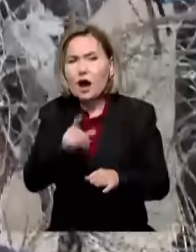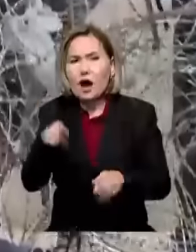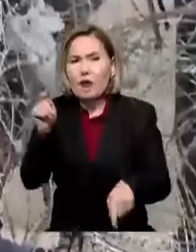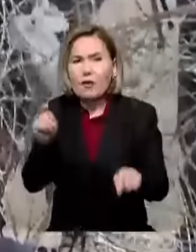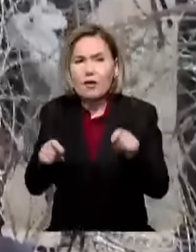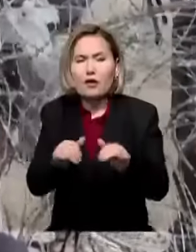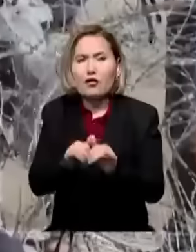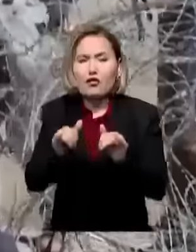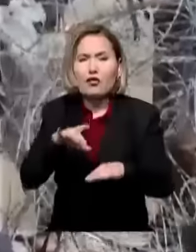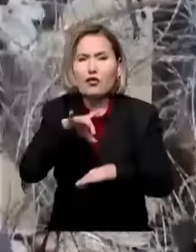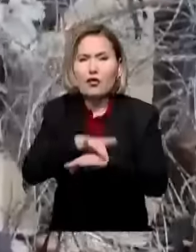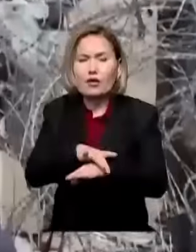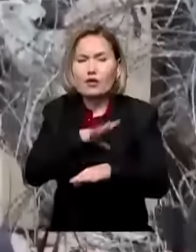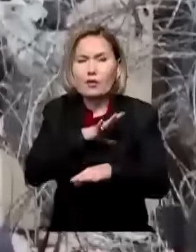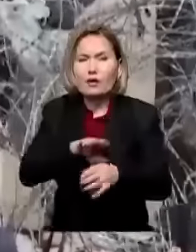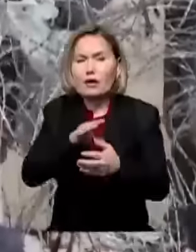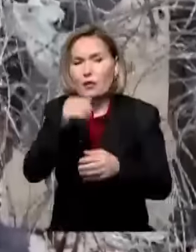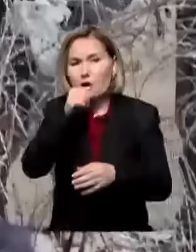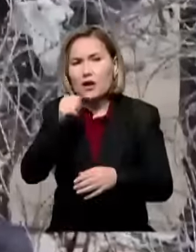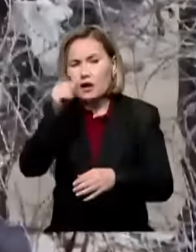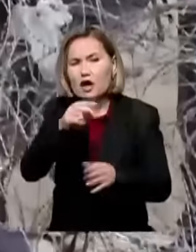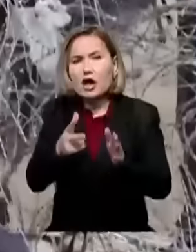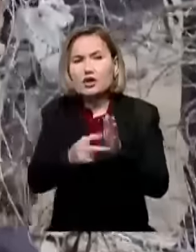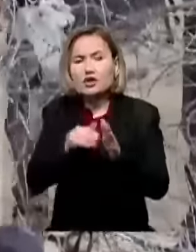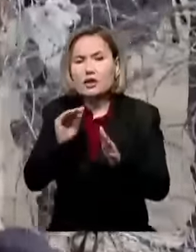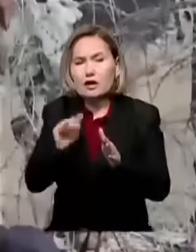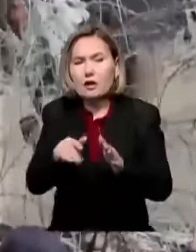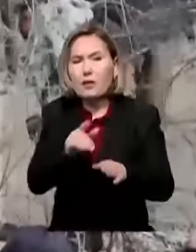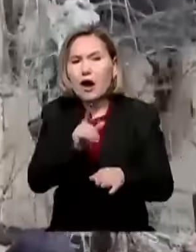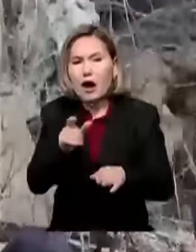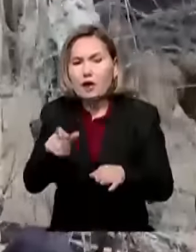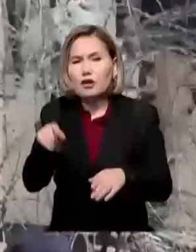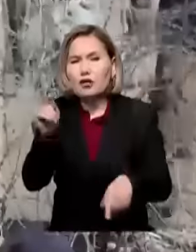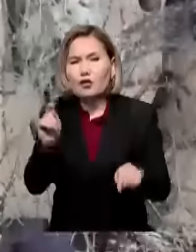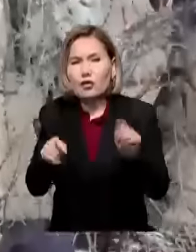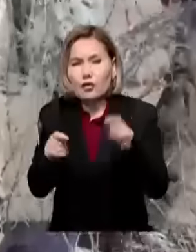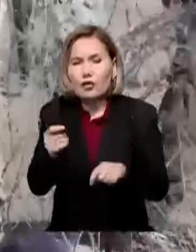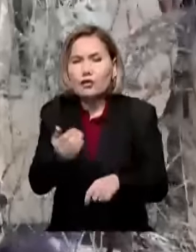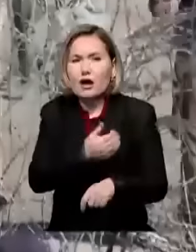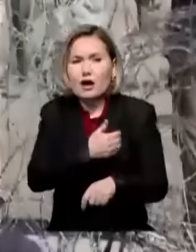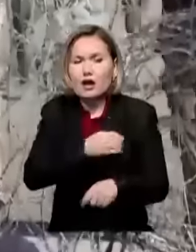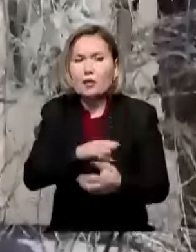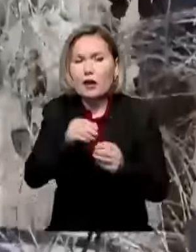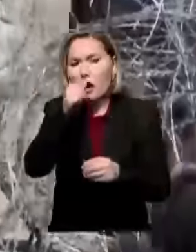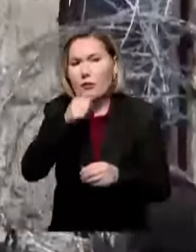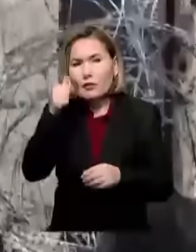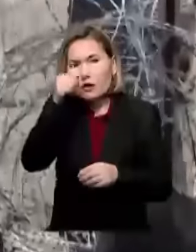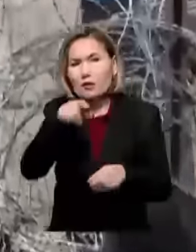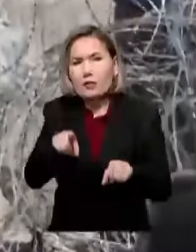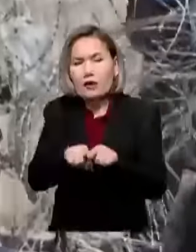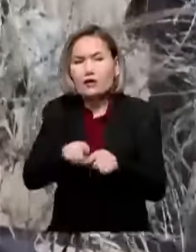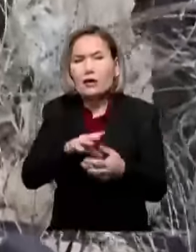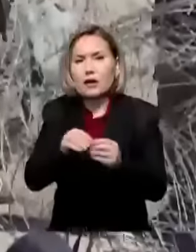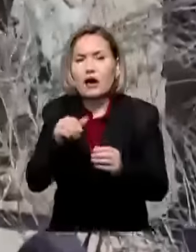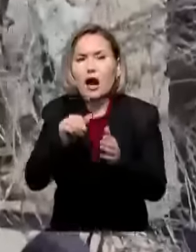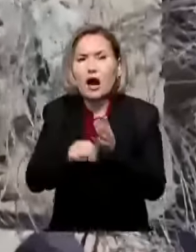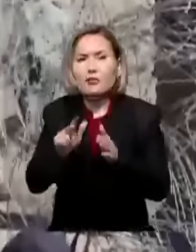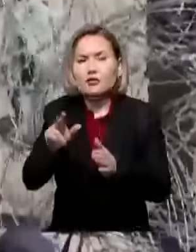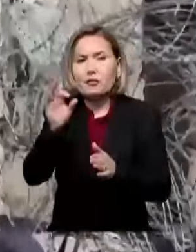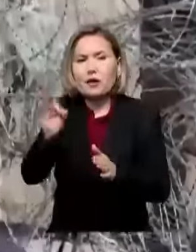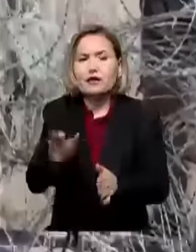өту дерегін анықтаған. Ал былтыр 800 мың босқын паналауға өтініш берген. Бұл алдыңғы жылмен салыстырғанда